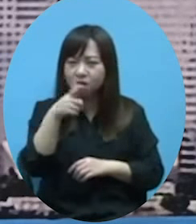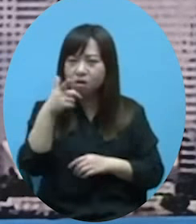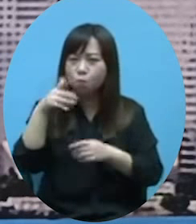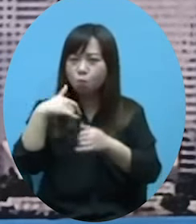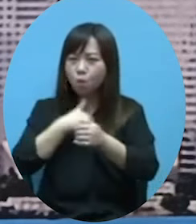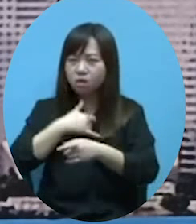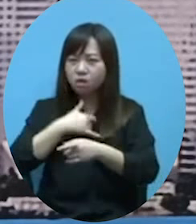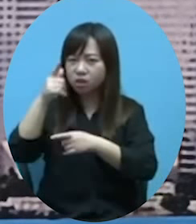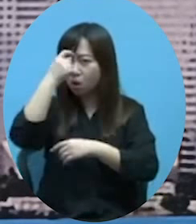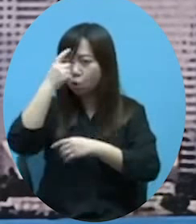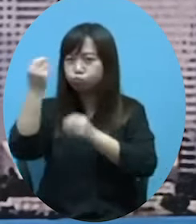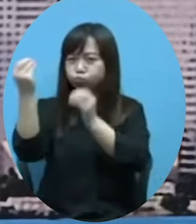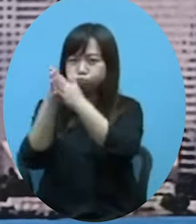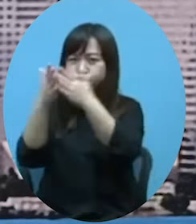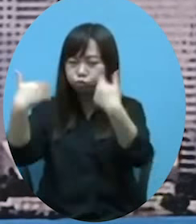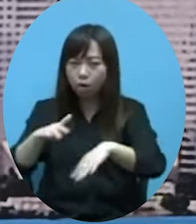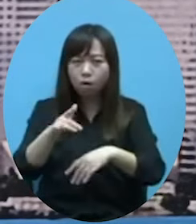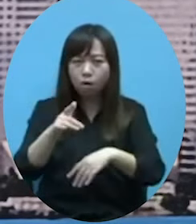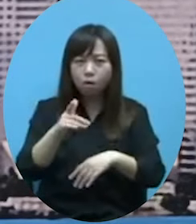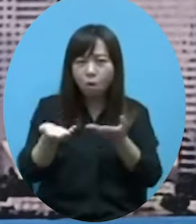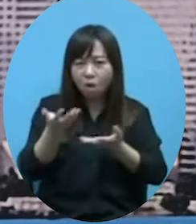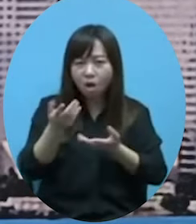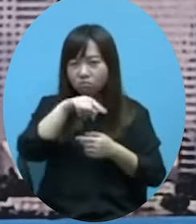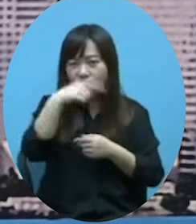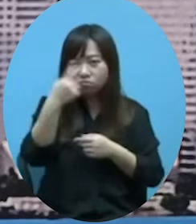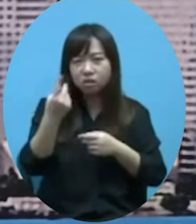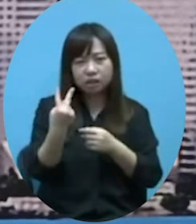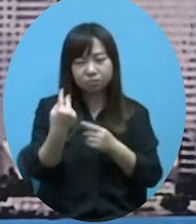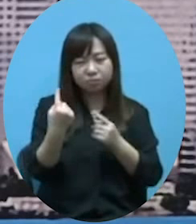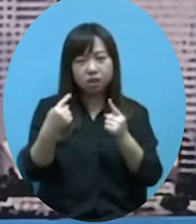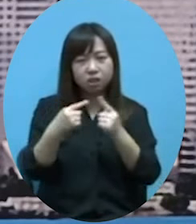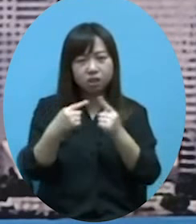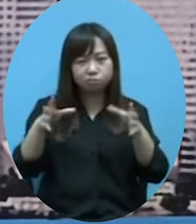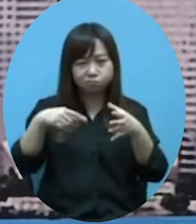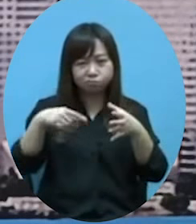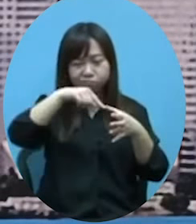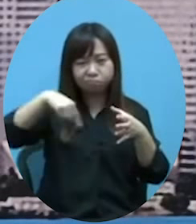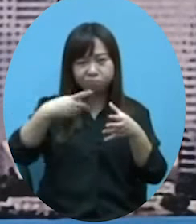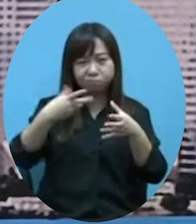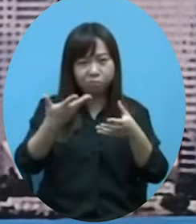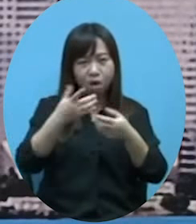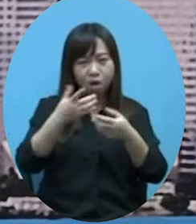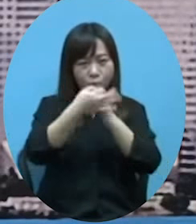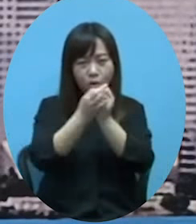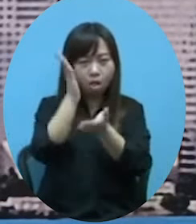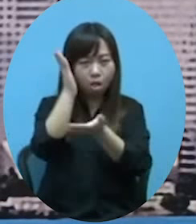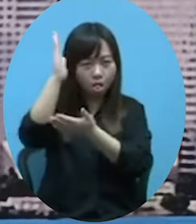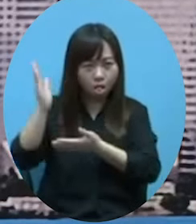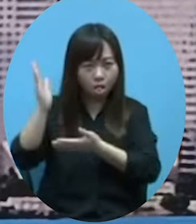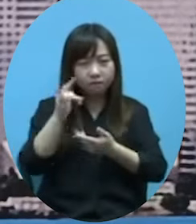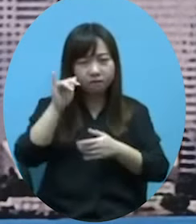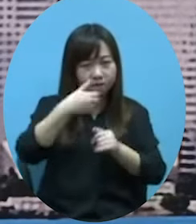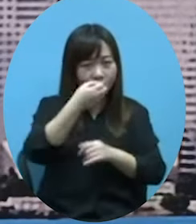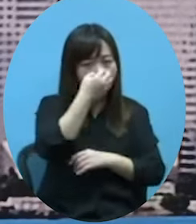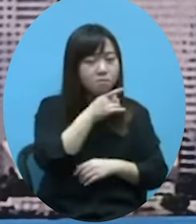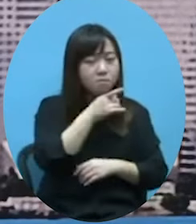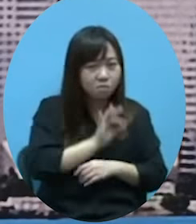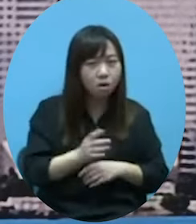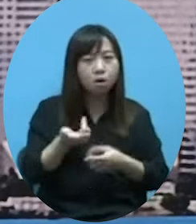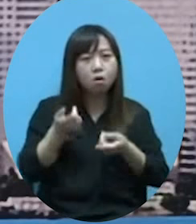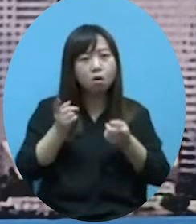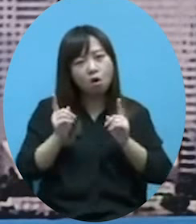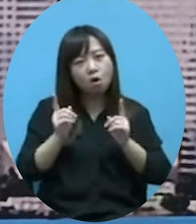感染呢會不會同團那21名的人會不會牠們有甚麼國籍牠們回了香港沒有會不會